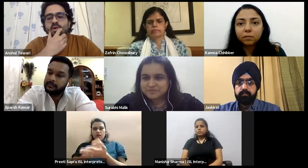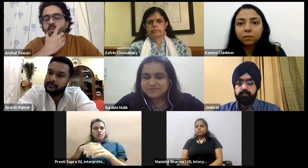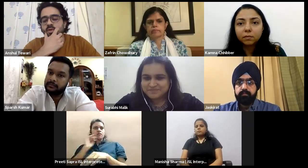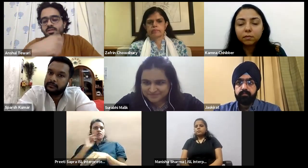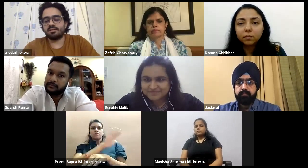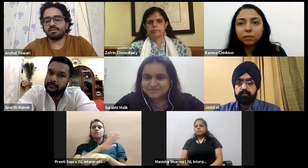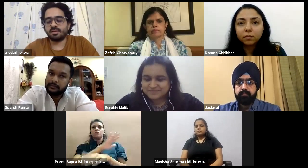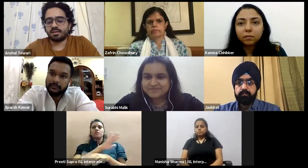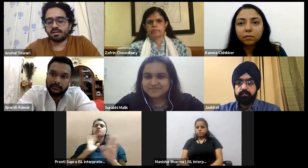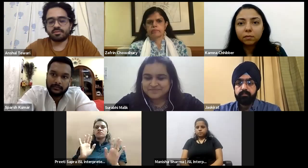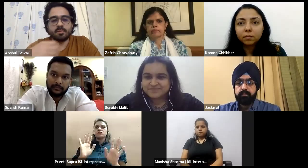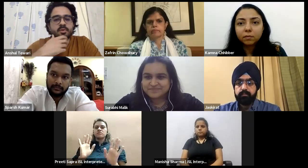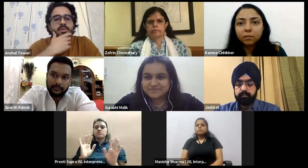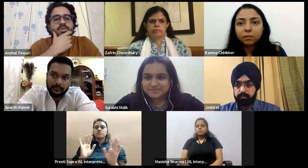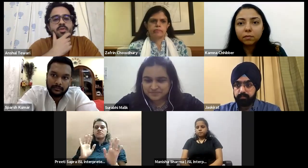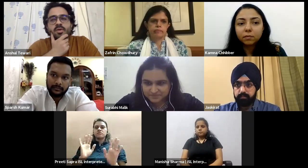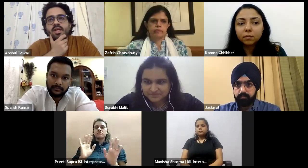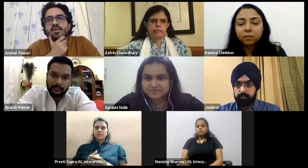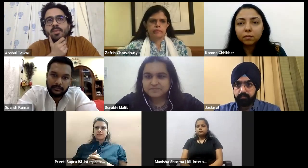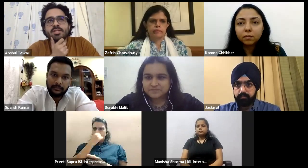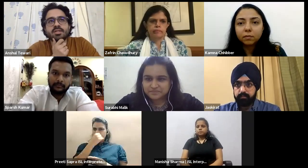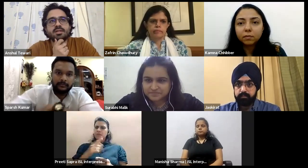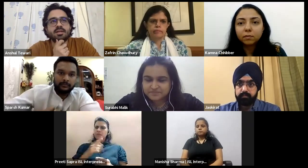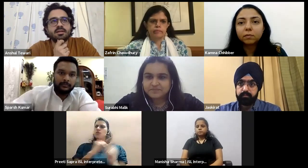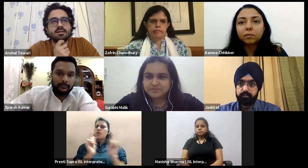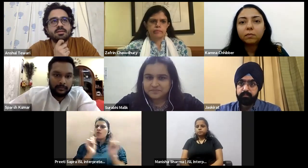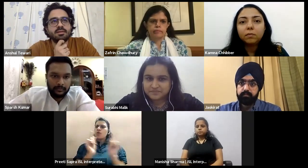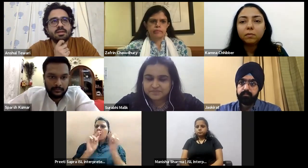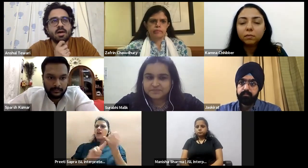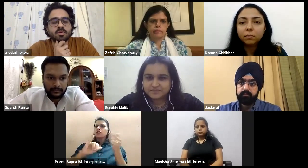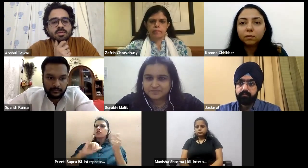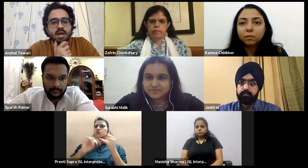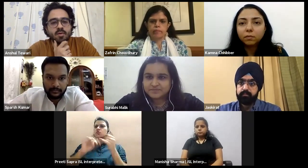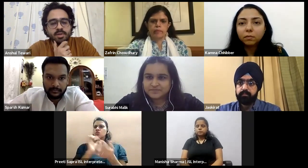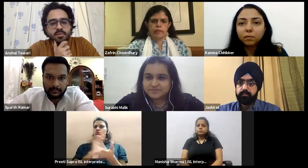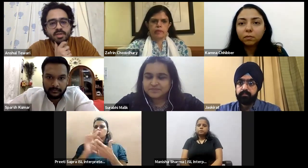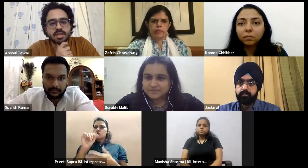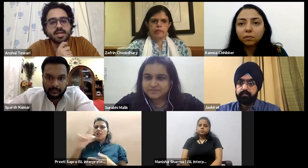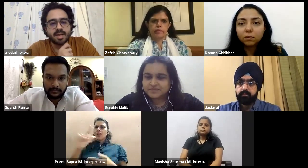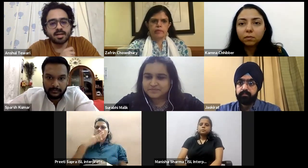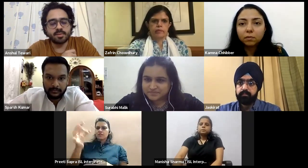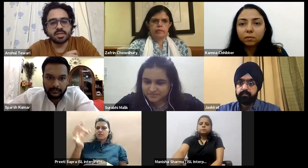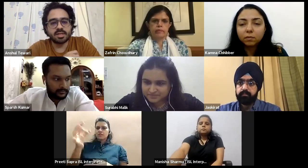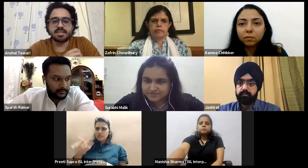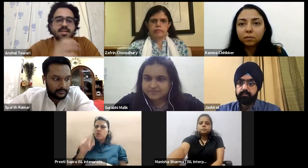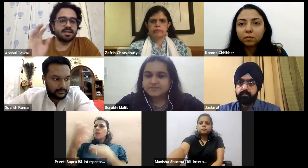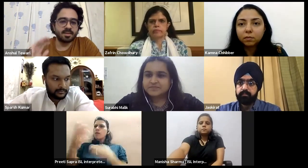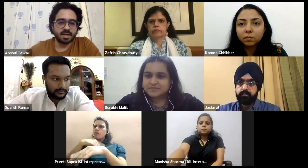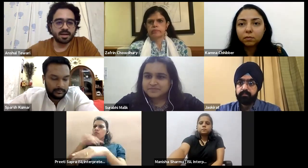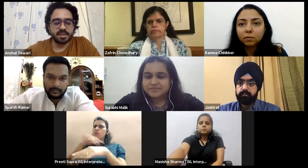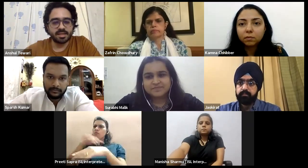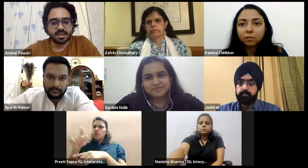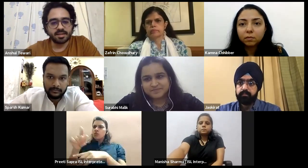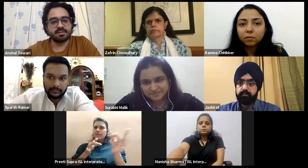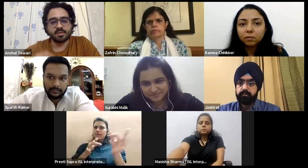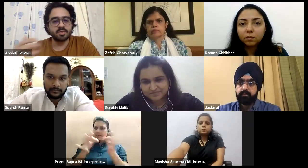quick follow-up question from you, because you mentioned how when you first started interacting with journalists, they said कि हमारा